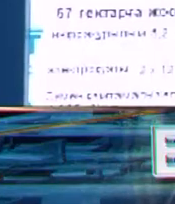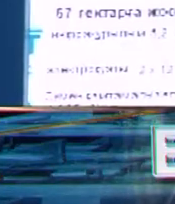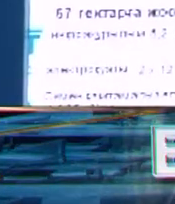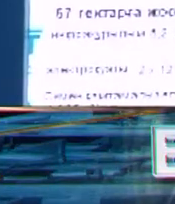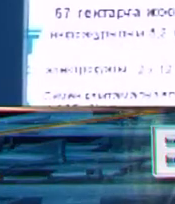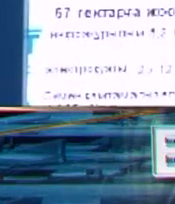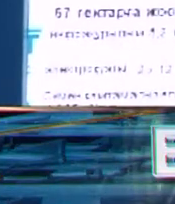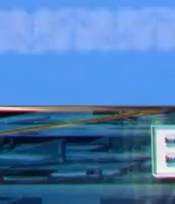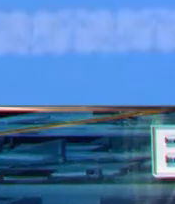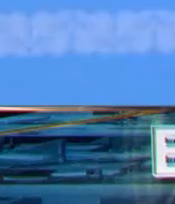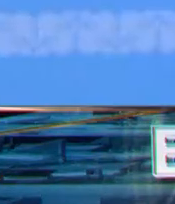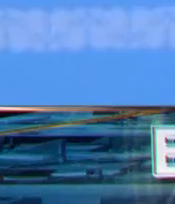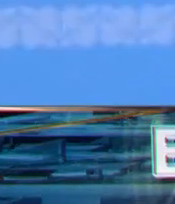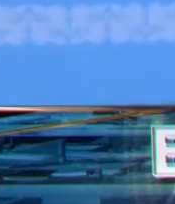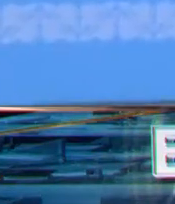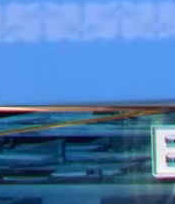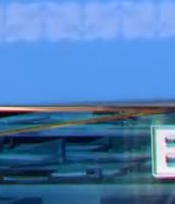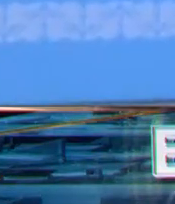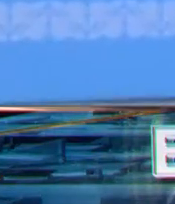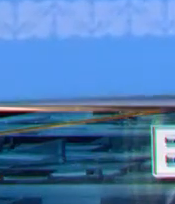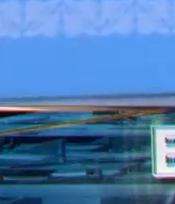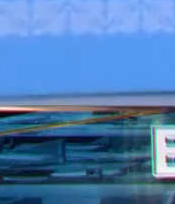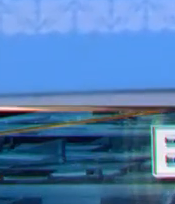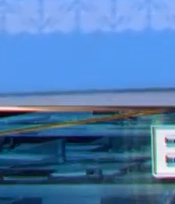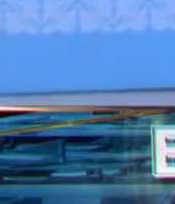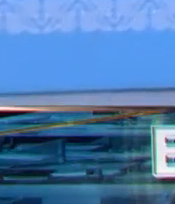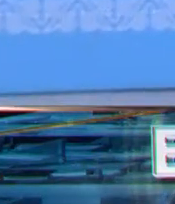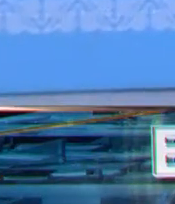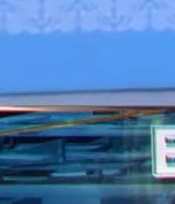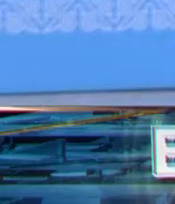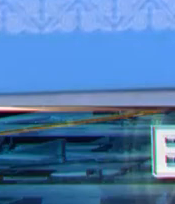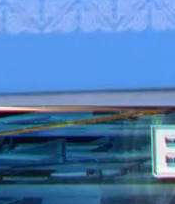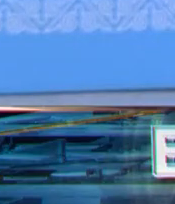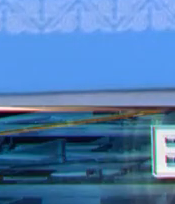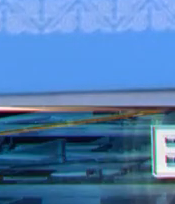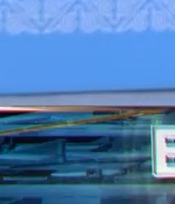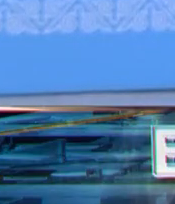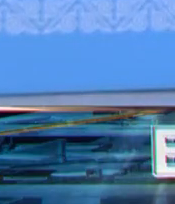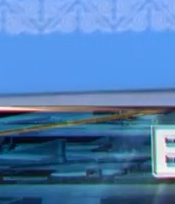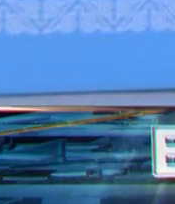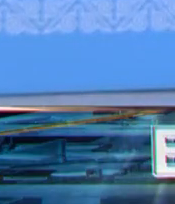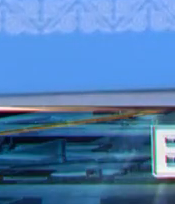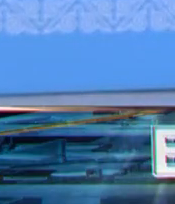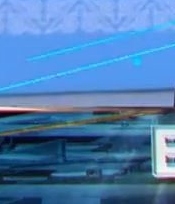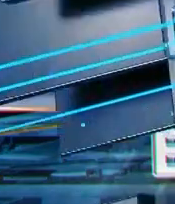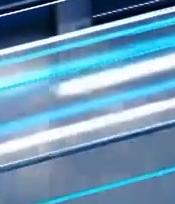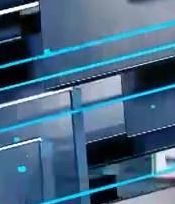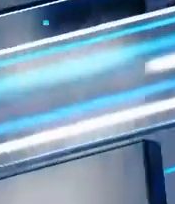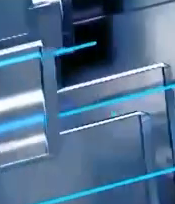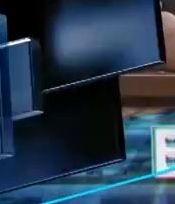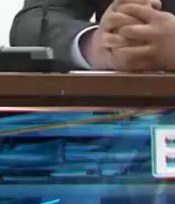өнімін өндірді. Тағайындаған әкімдерге халық рахмет деп айтса, онда мен қуанам. Дұрыс болған екен деп.